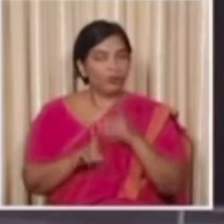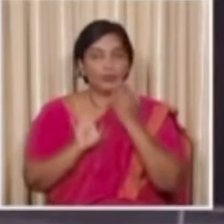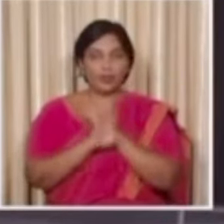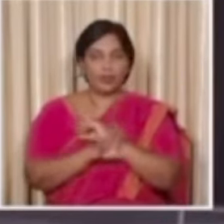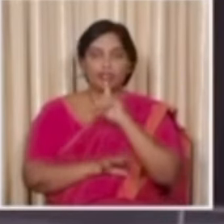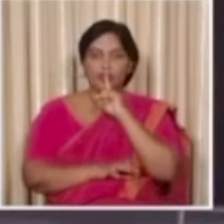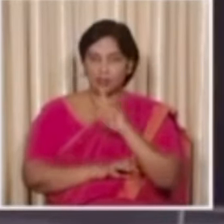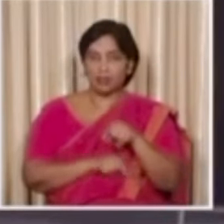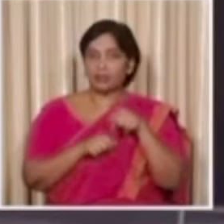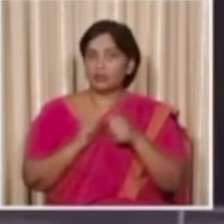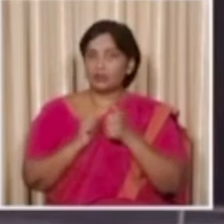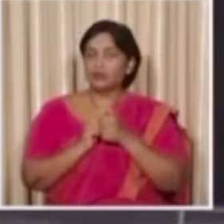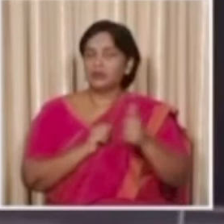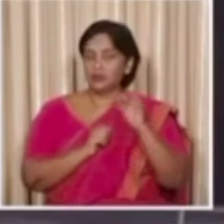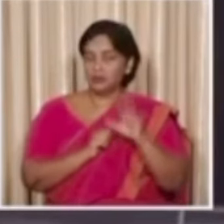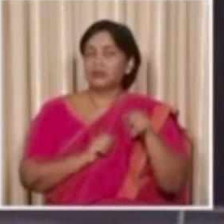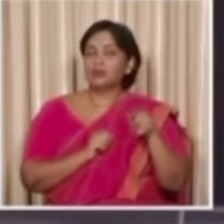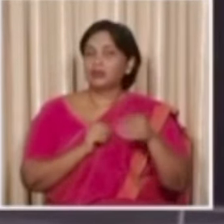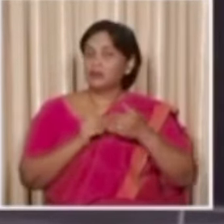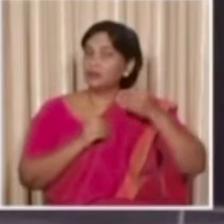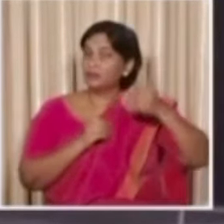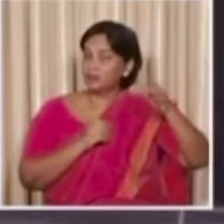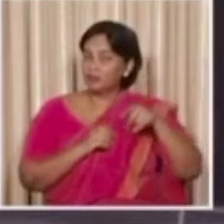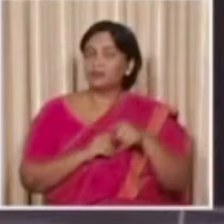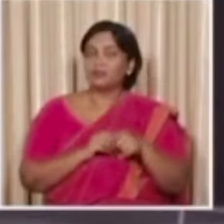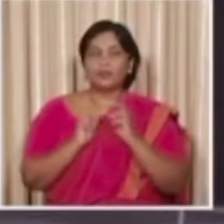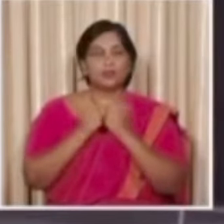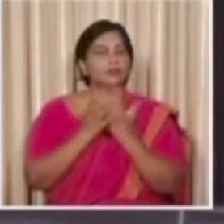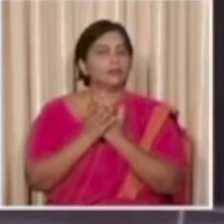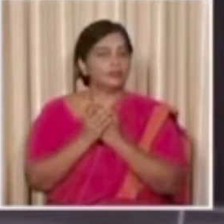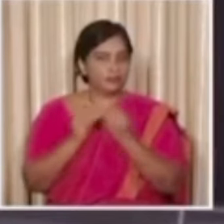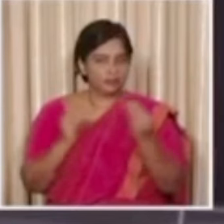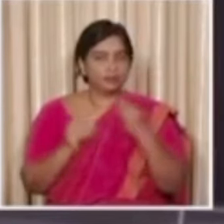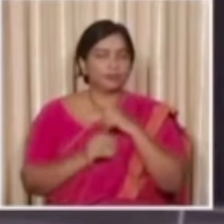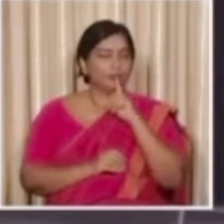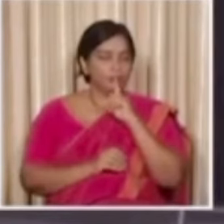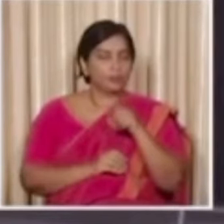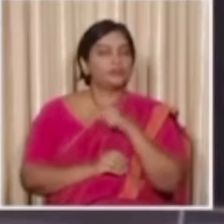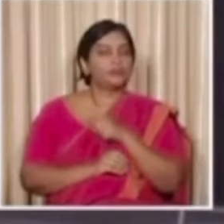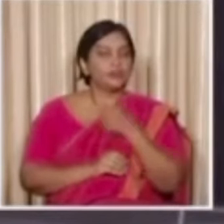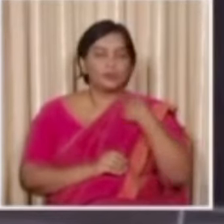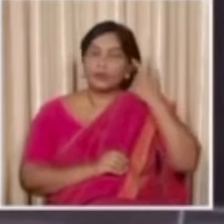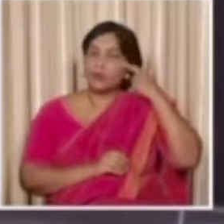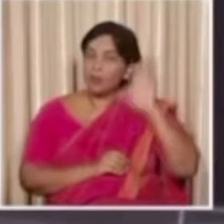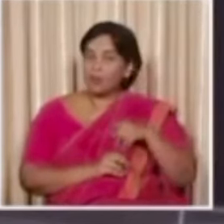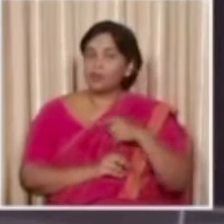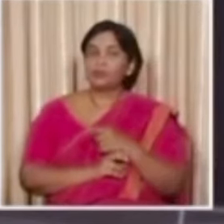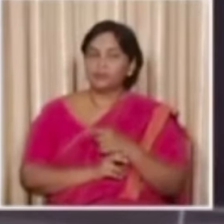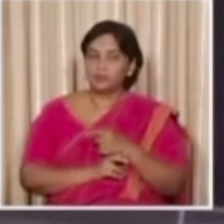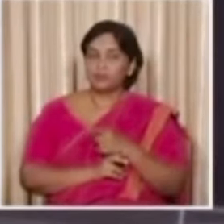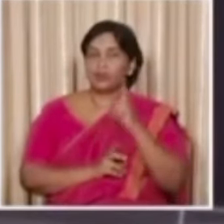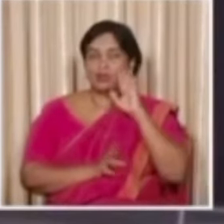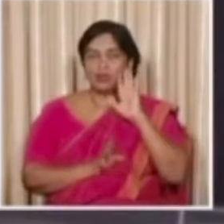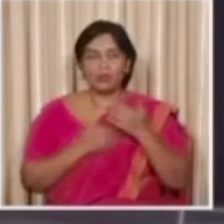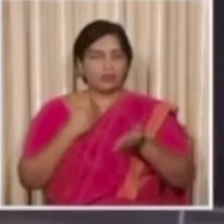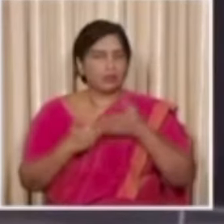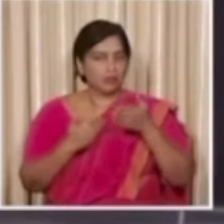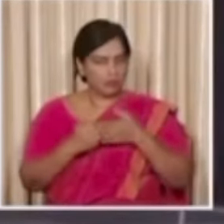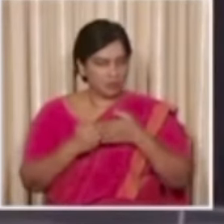කිව්වේ දැනට කරන කටයුත්ත මේ දීර්ඝකාලීන විසඳුමක් මේකේ යෝජනා කරනවා. අපි ඒකෙන් බලාපොරොත්තු වෙනවා අනවසර